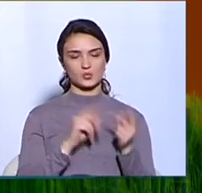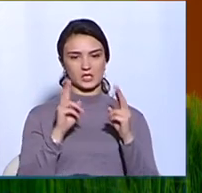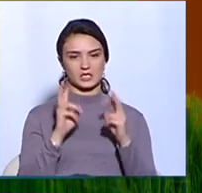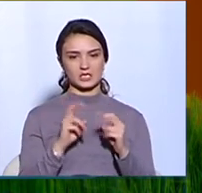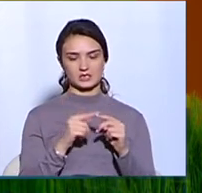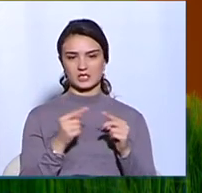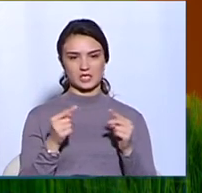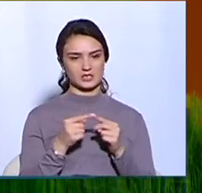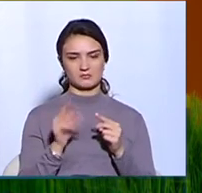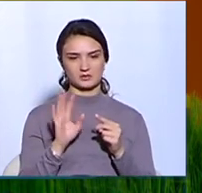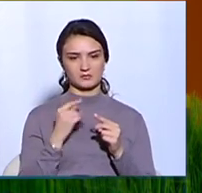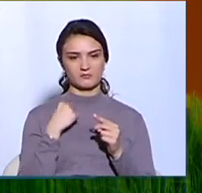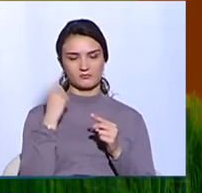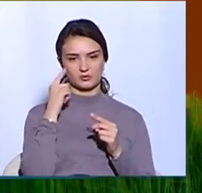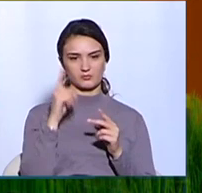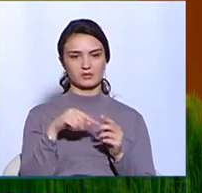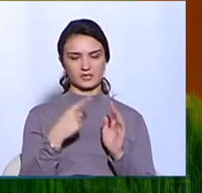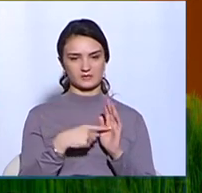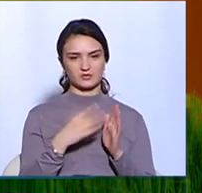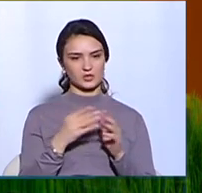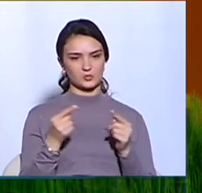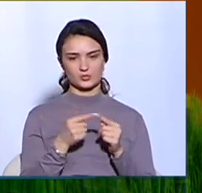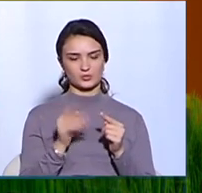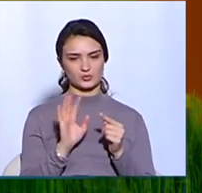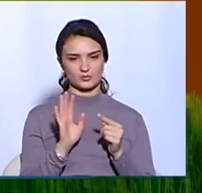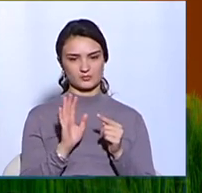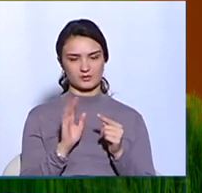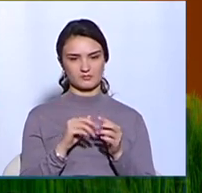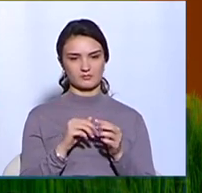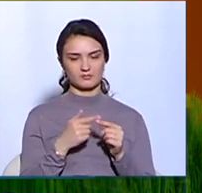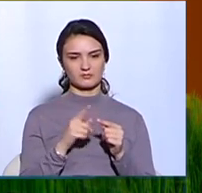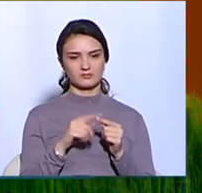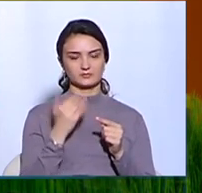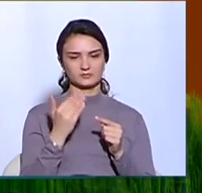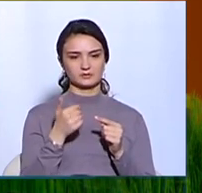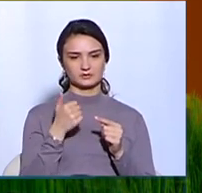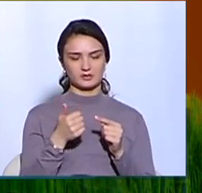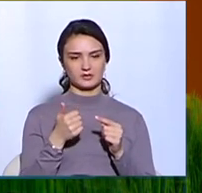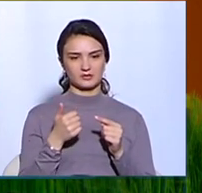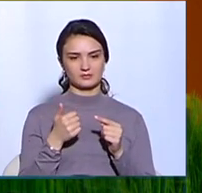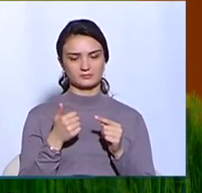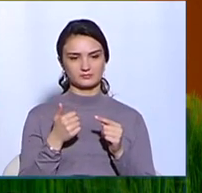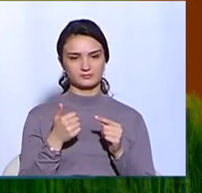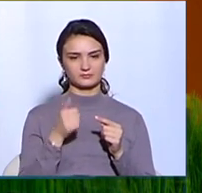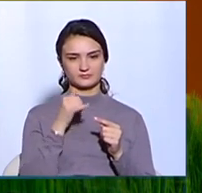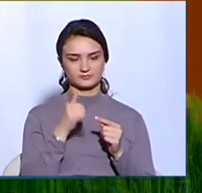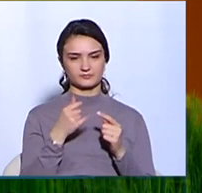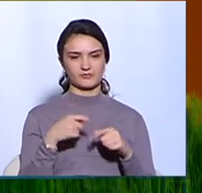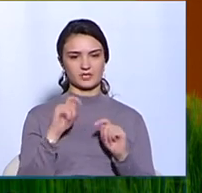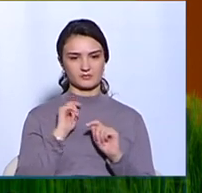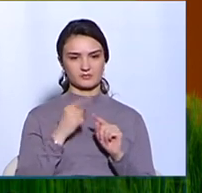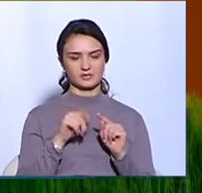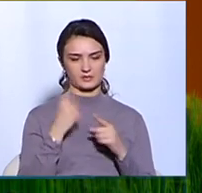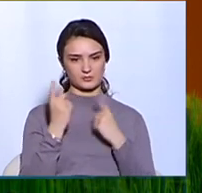არ დამიდგინდა. მე ვფიქრობ, რომ კითხვაში არის უზუსტობა. ან თქვენ კარგად ვერ გადმოგვეცით